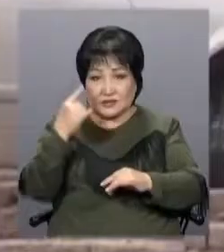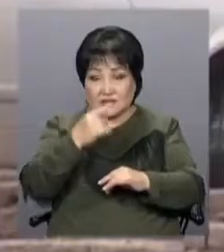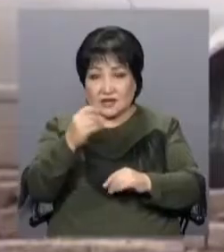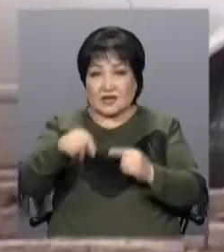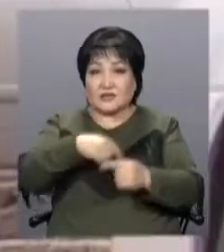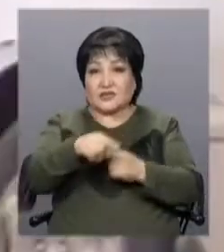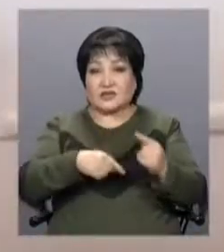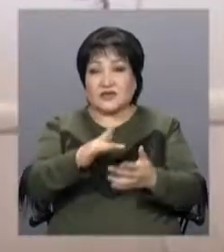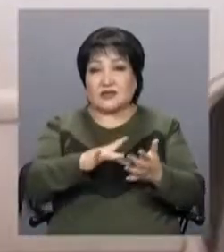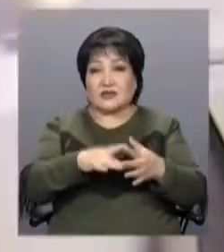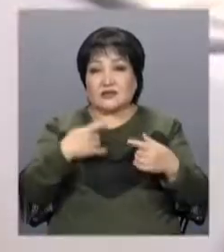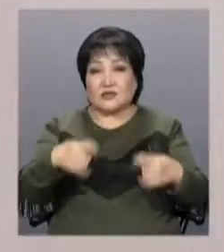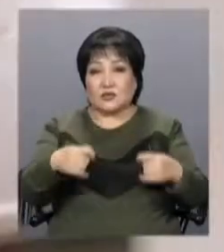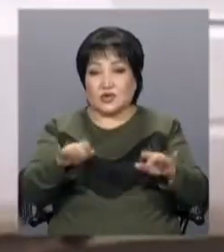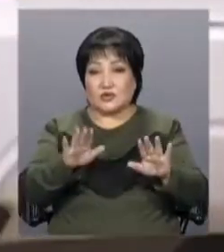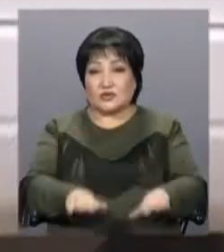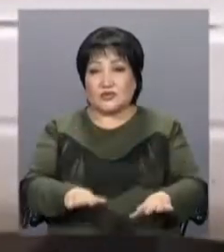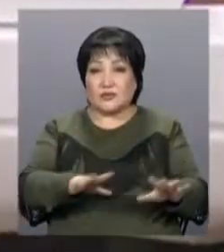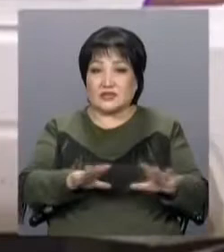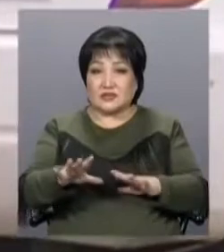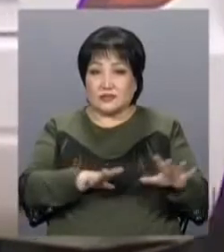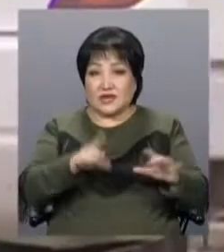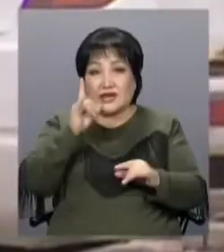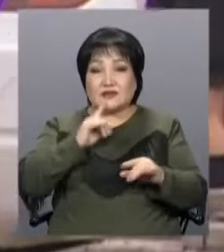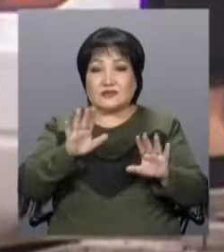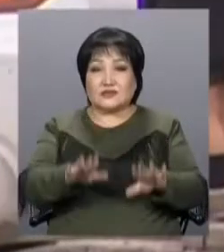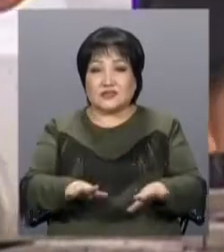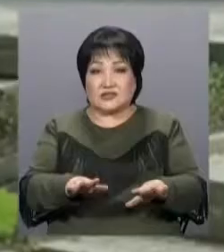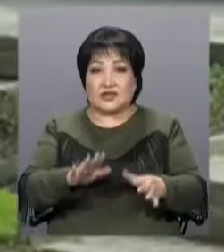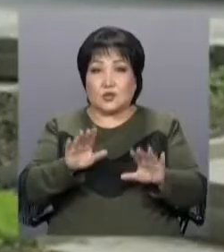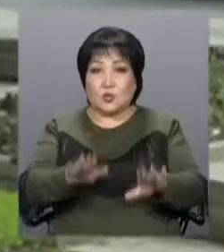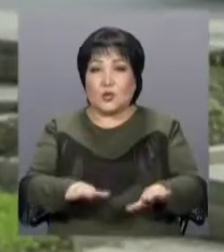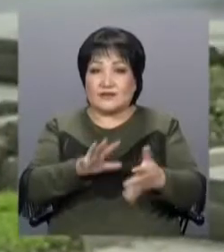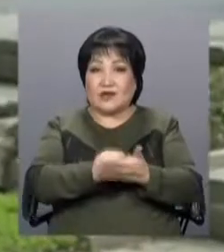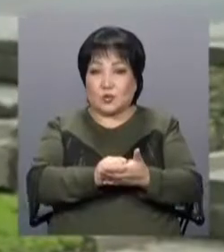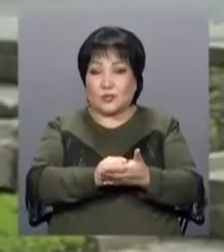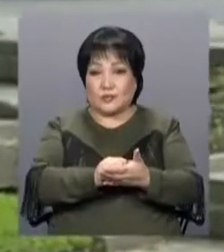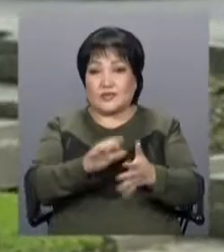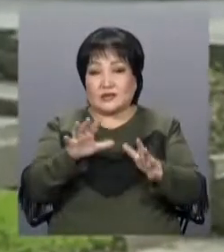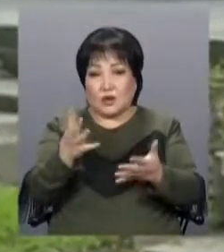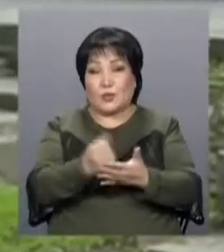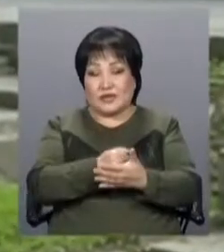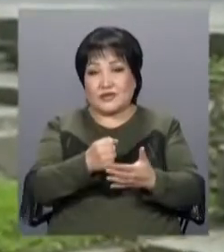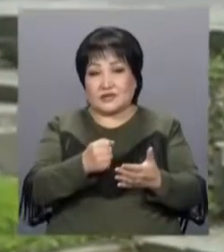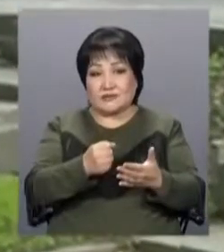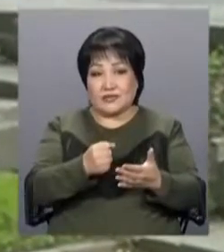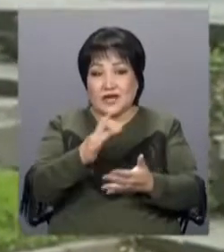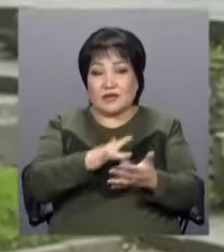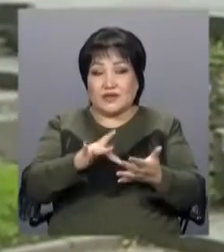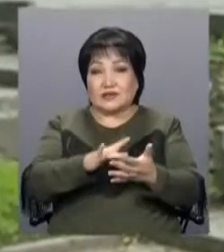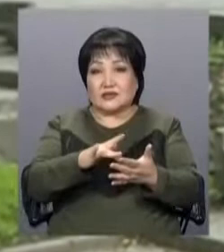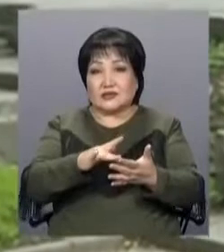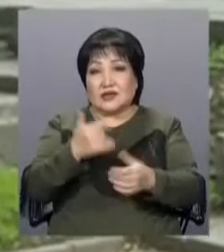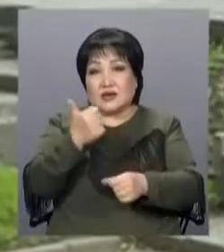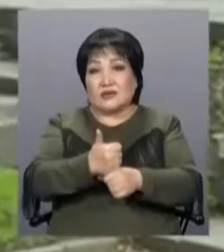мен базарларынан ыңғайлы жағдайда орын тауып бермек. Бұйырса Алматының әкімі Бауыржан Байбек мырзамыз оның